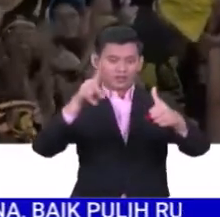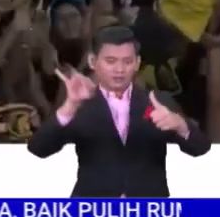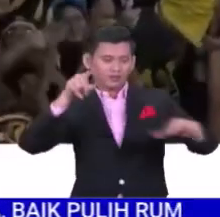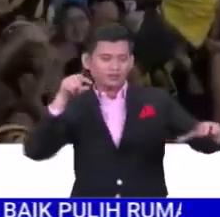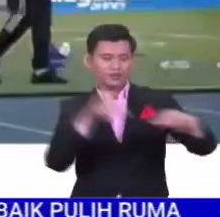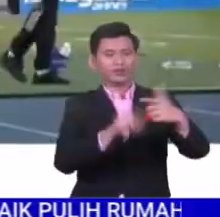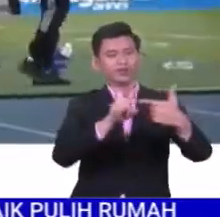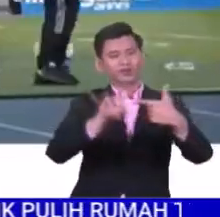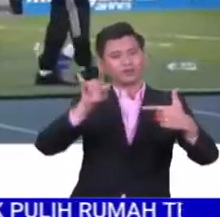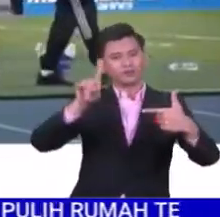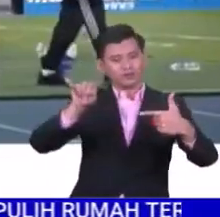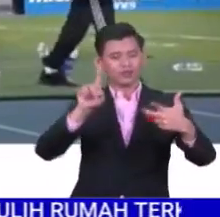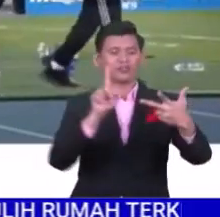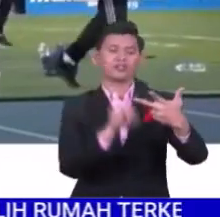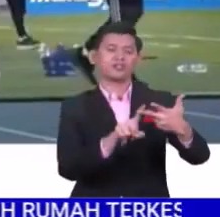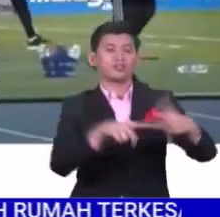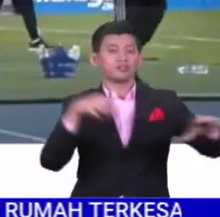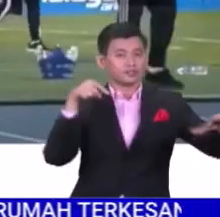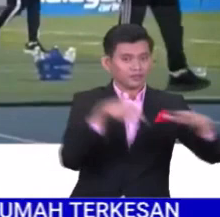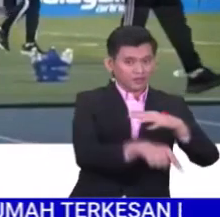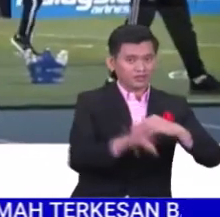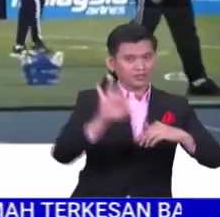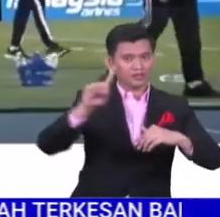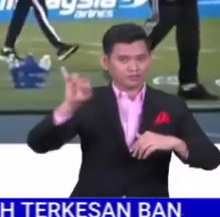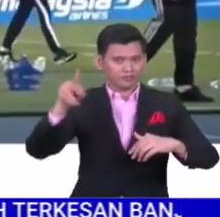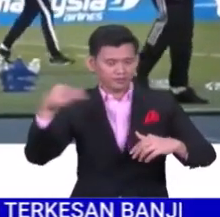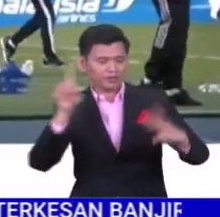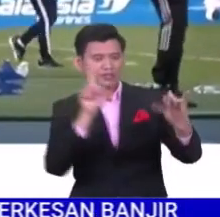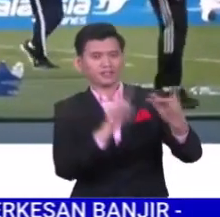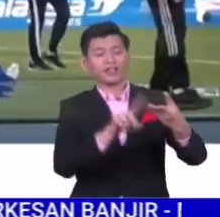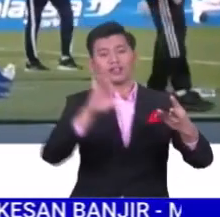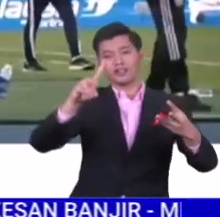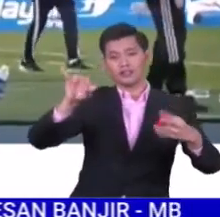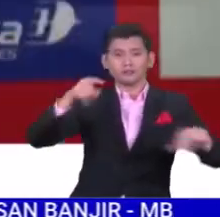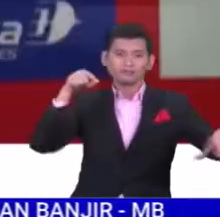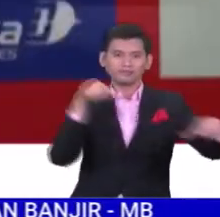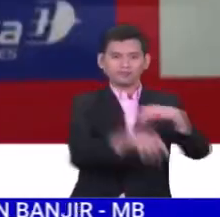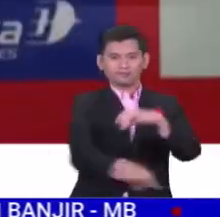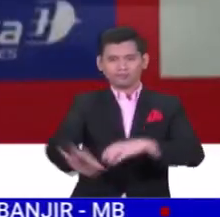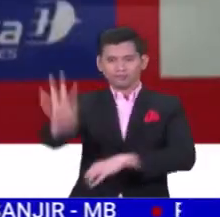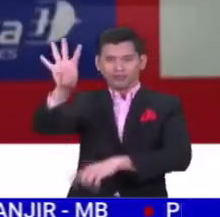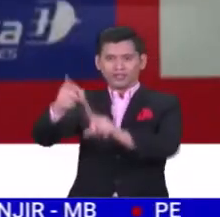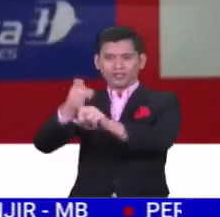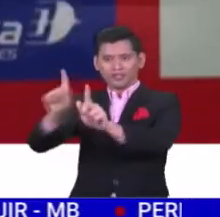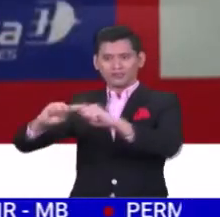Dion Coles, Muhammad Syafiq Ahmad dan pemain gantian Darren Locke.